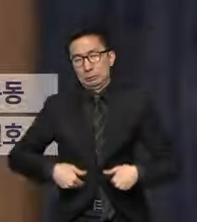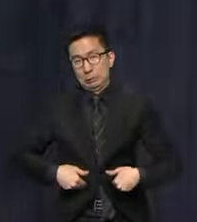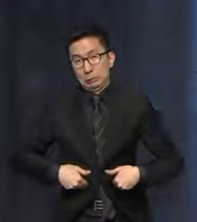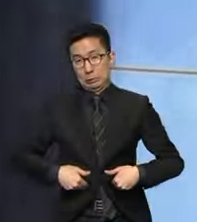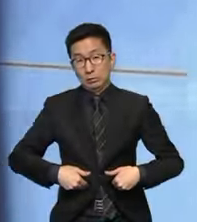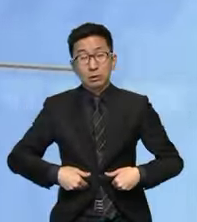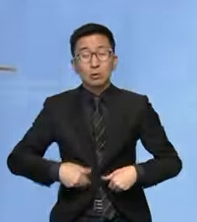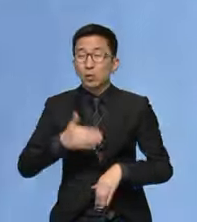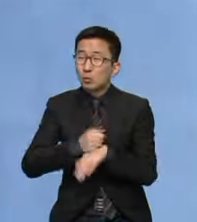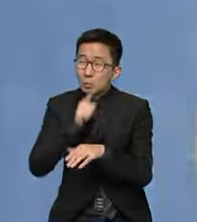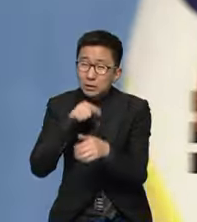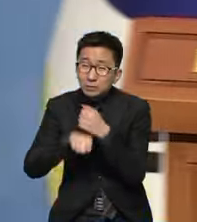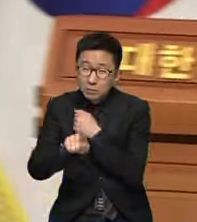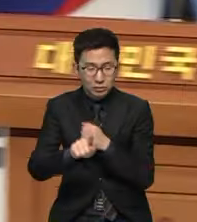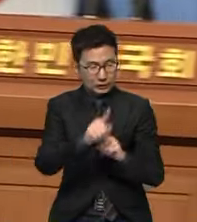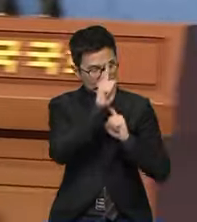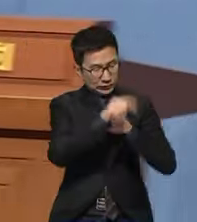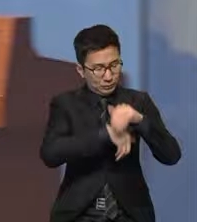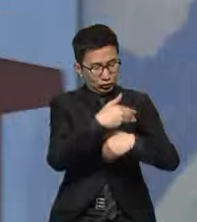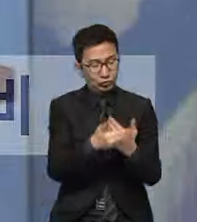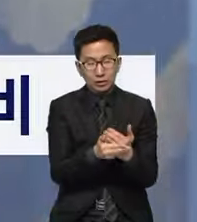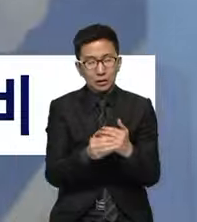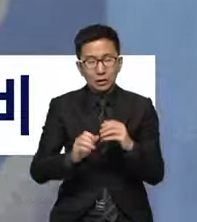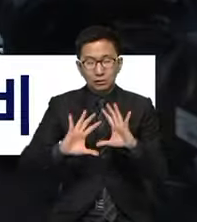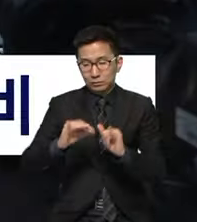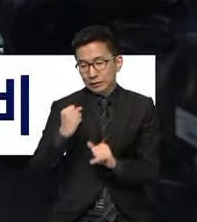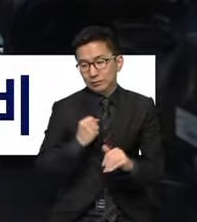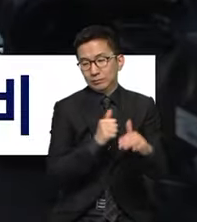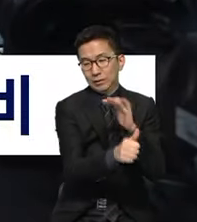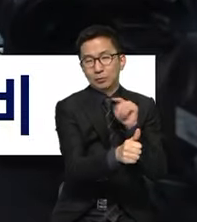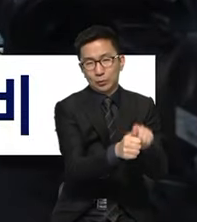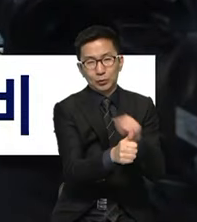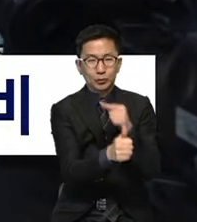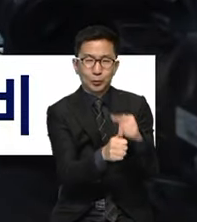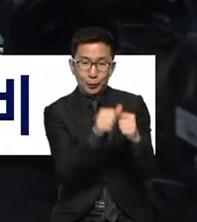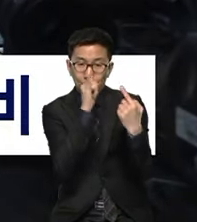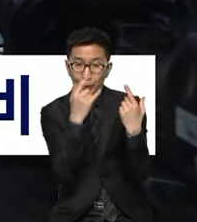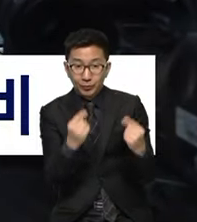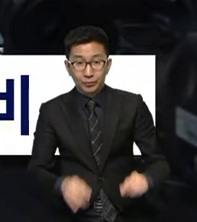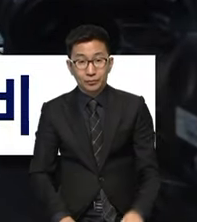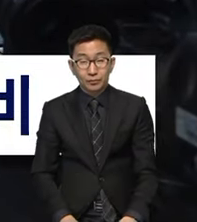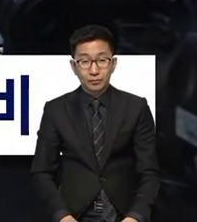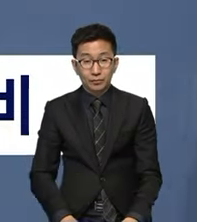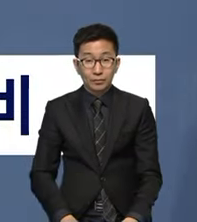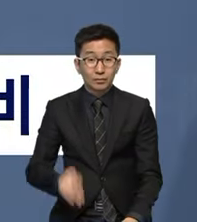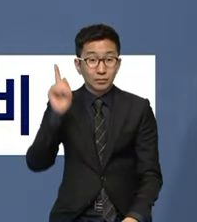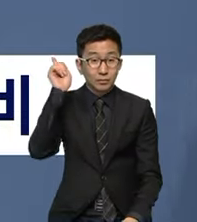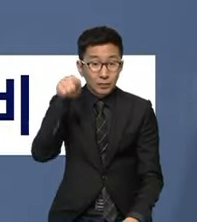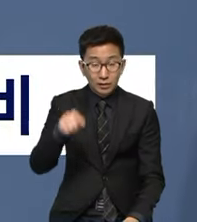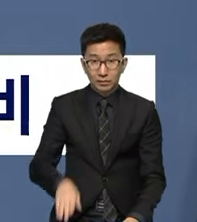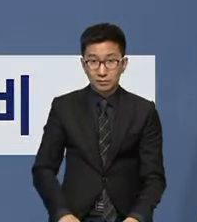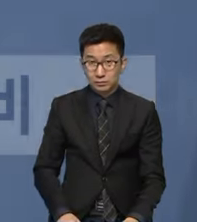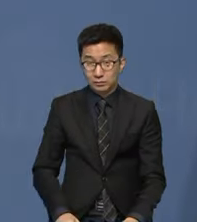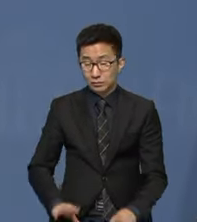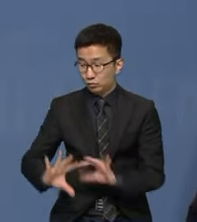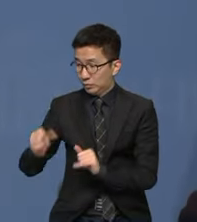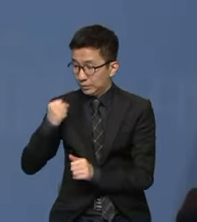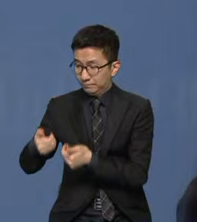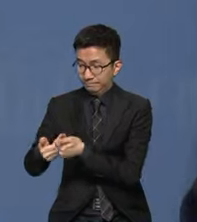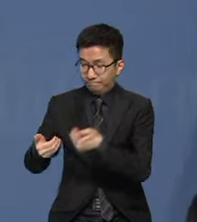해석도 나왔습니다. 이 전 대표는 내일 탈당 회견을 열고 창당 준비위원회를 띄워 제3세력 구축에